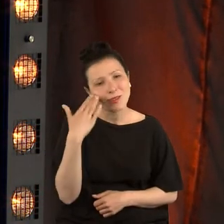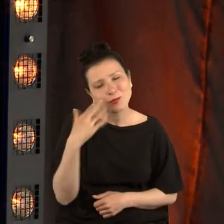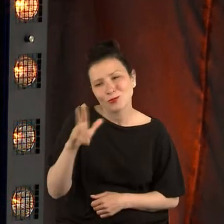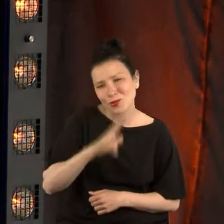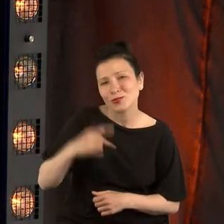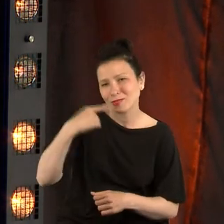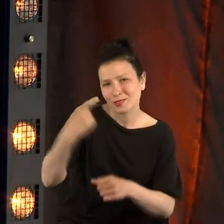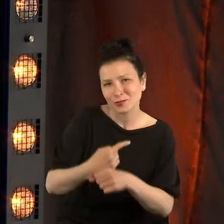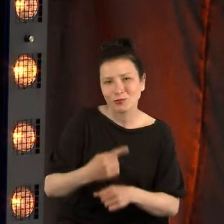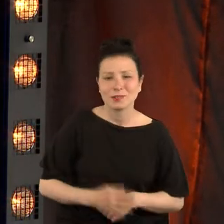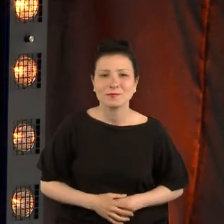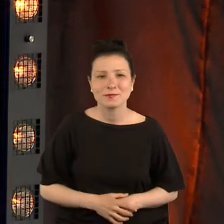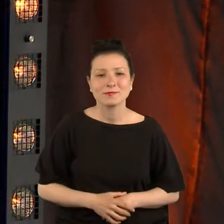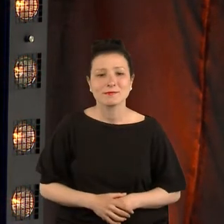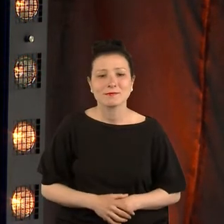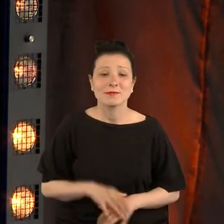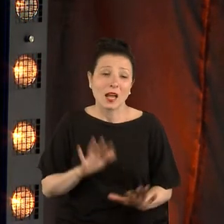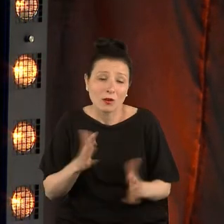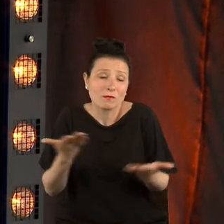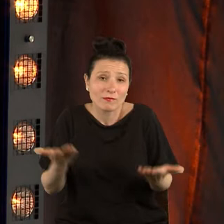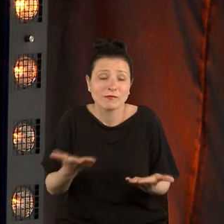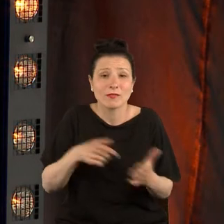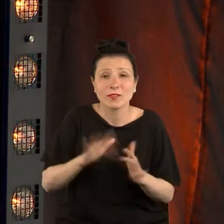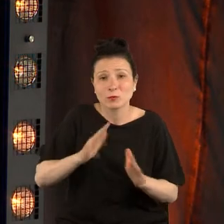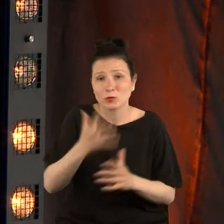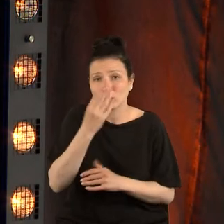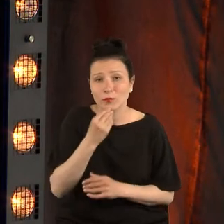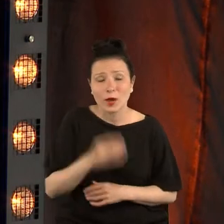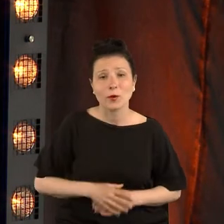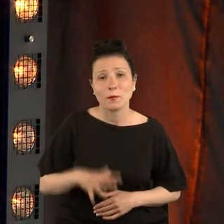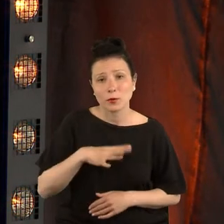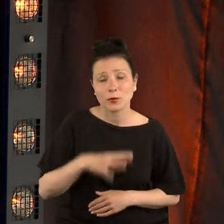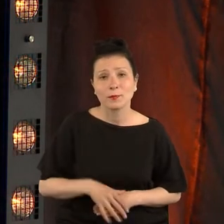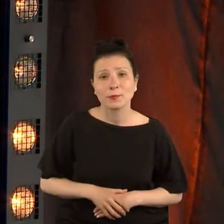rodzice. Ale tak to się stało i ja powiem tak, akurat nie,